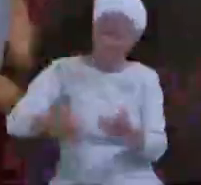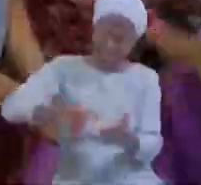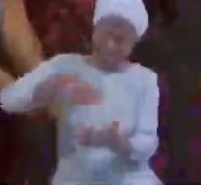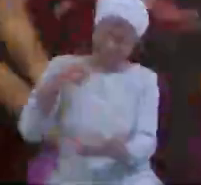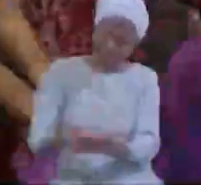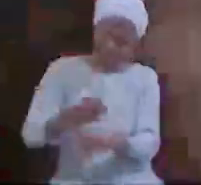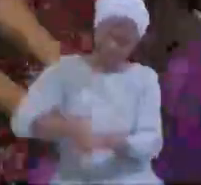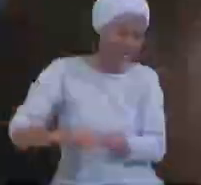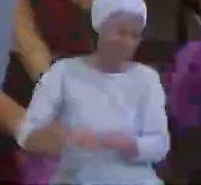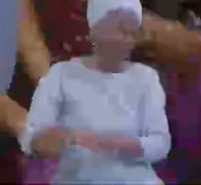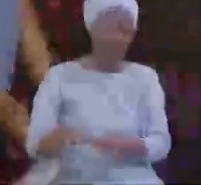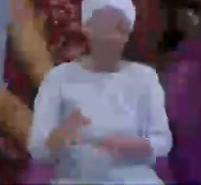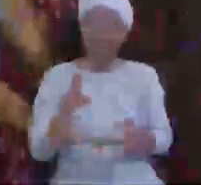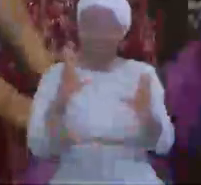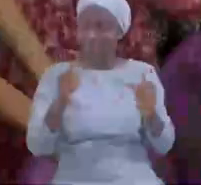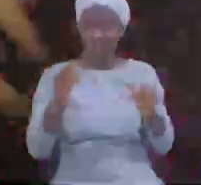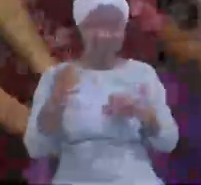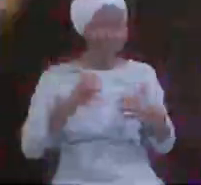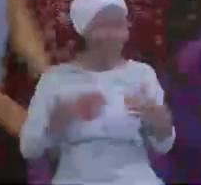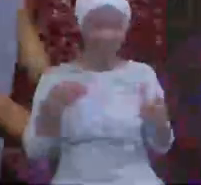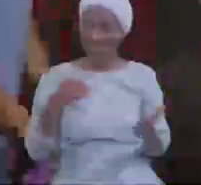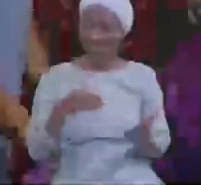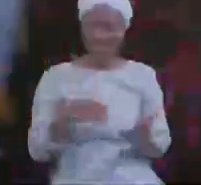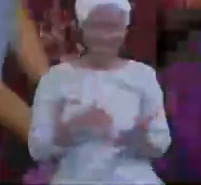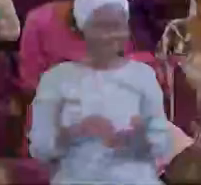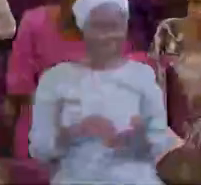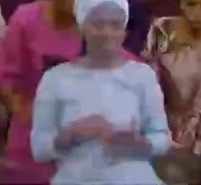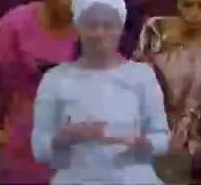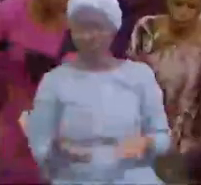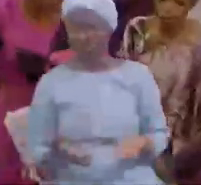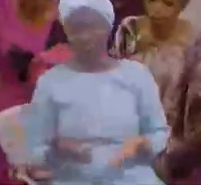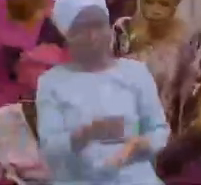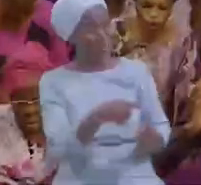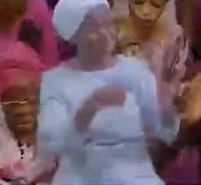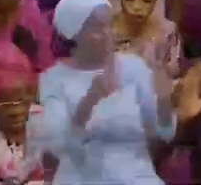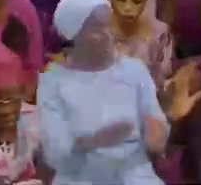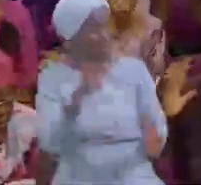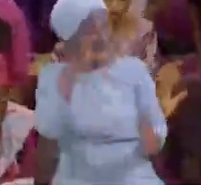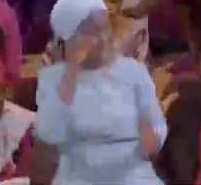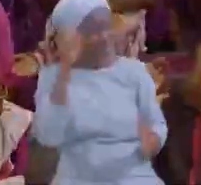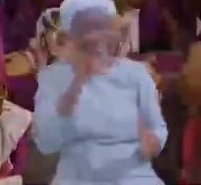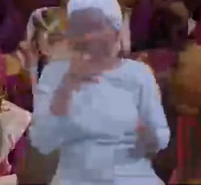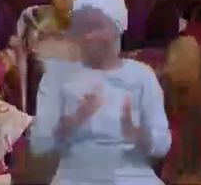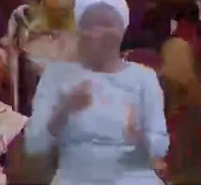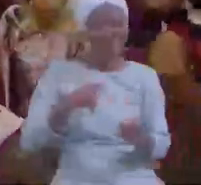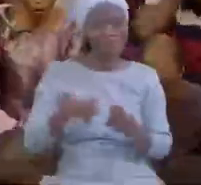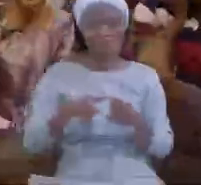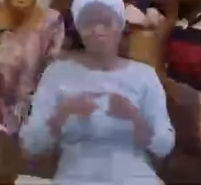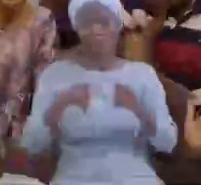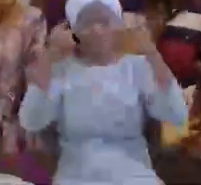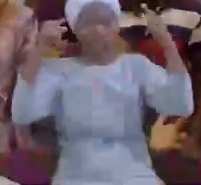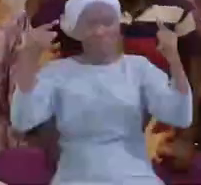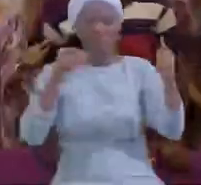Faut plus donner des plaintes. Ils ne vont pas me permettre de réussir. Ils ne vont pas